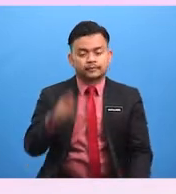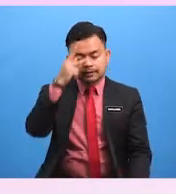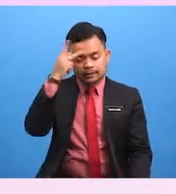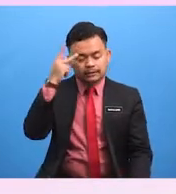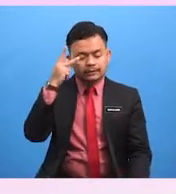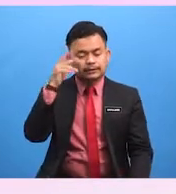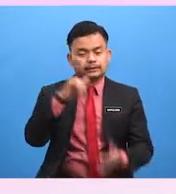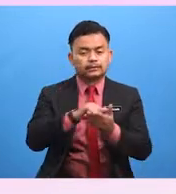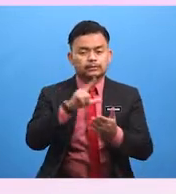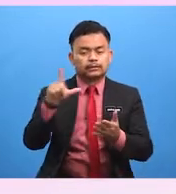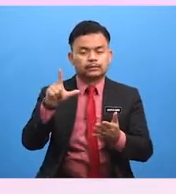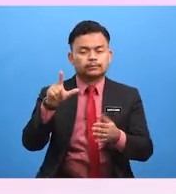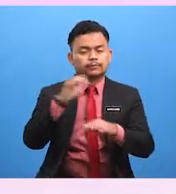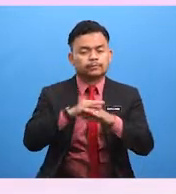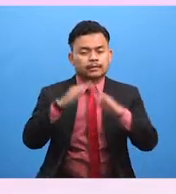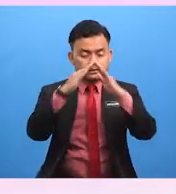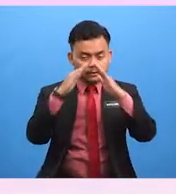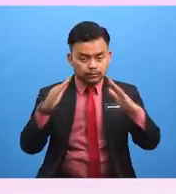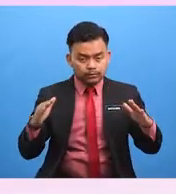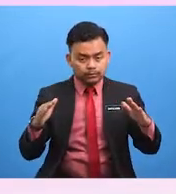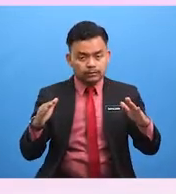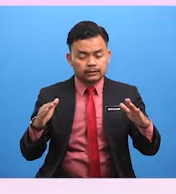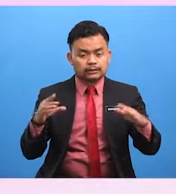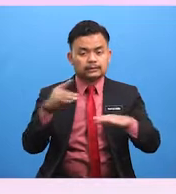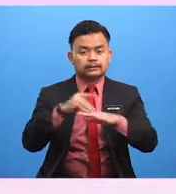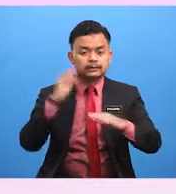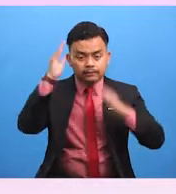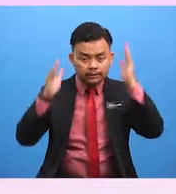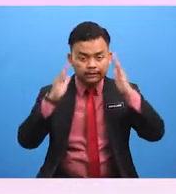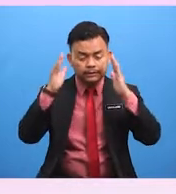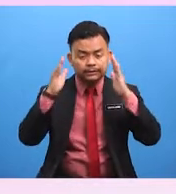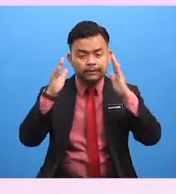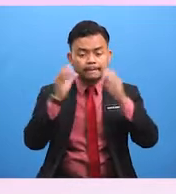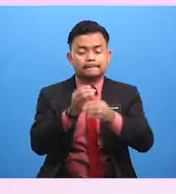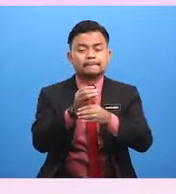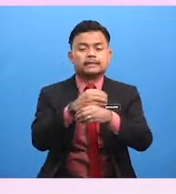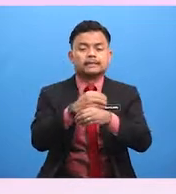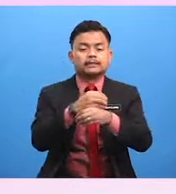kebanyakan rumah di negara kita mempunyai bumbung berbentuk prisma.